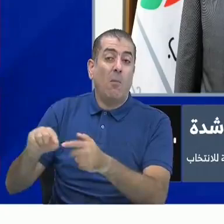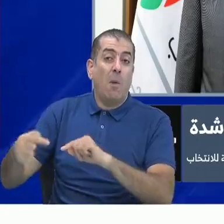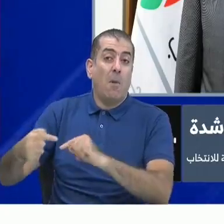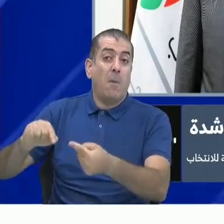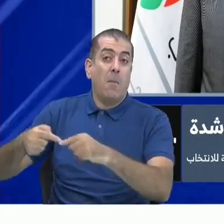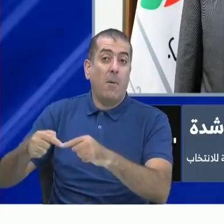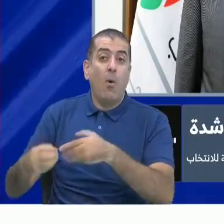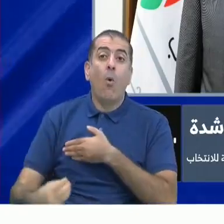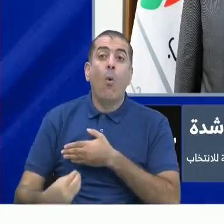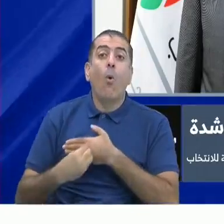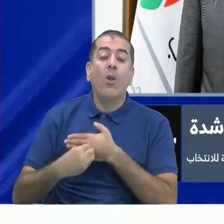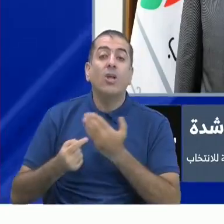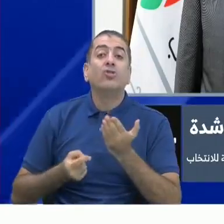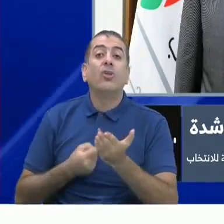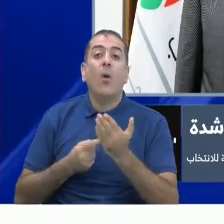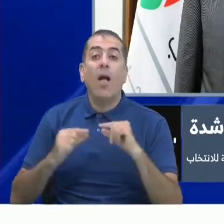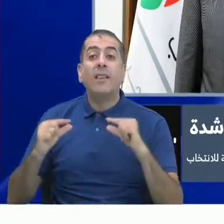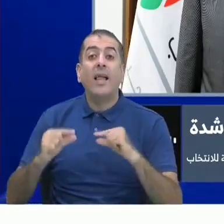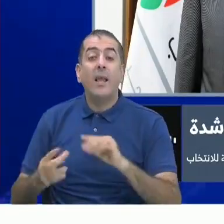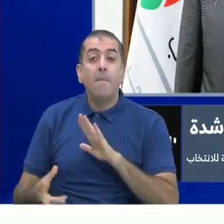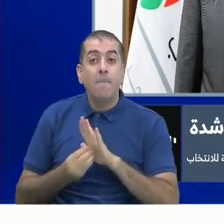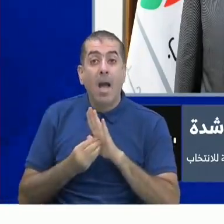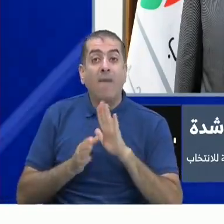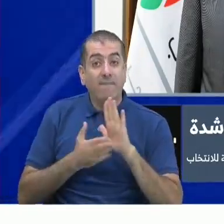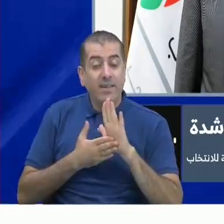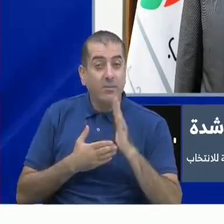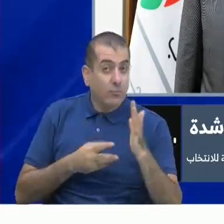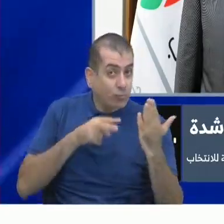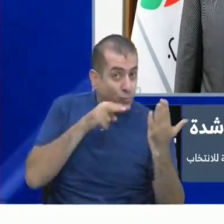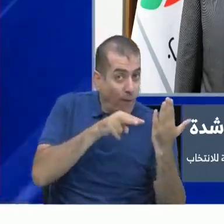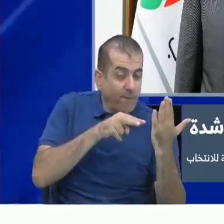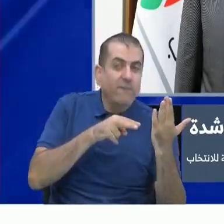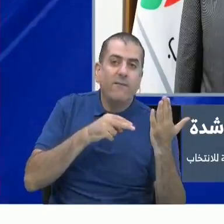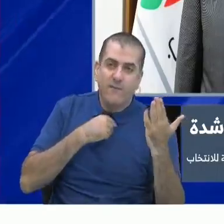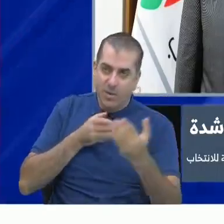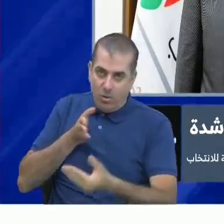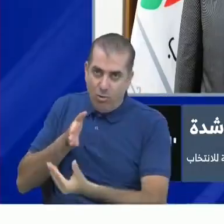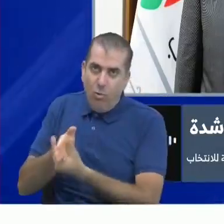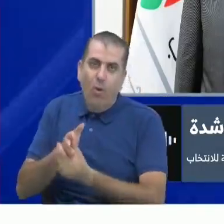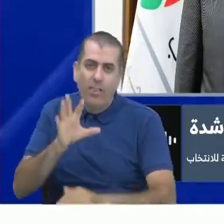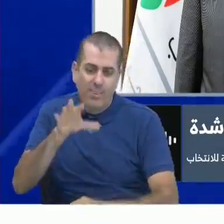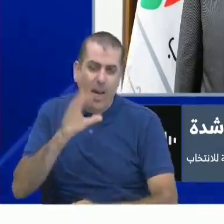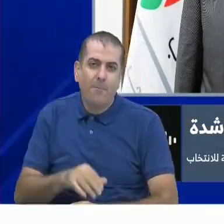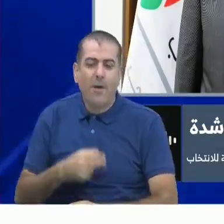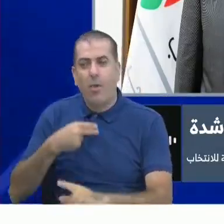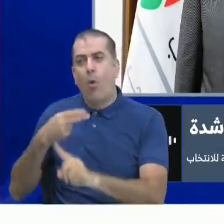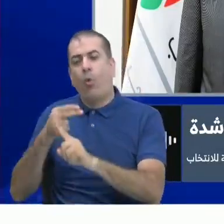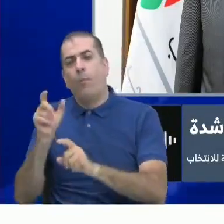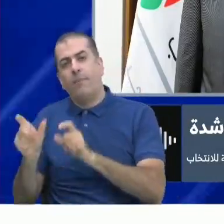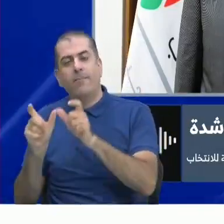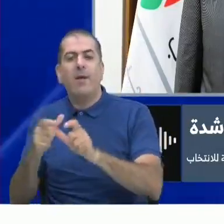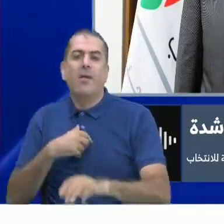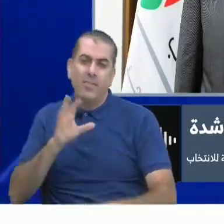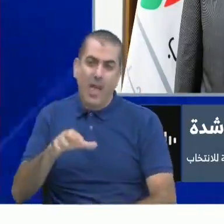ثبتت هذه المخالفات على الحزب نفسه أن يتحقق منها وأن يعاقب المخالف